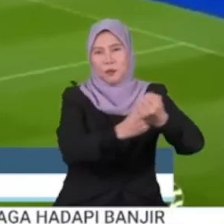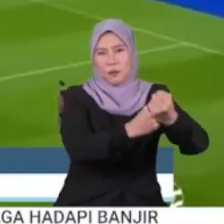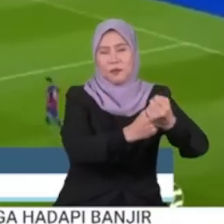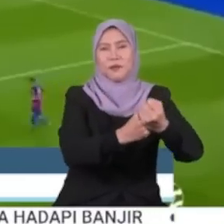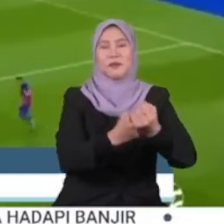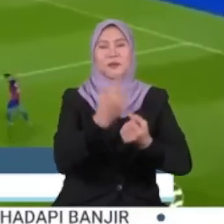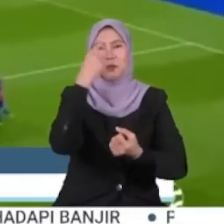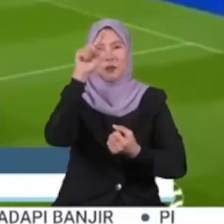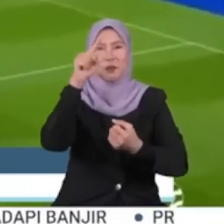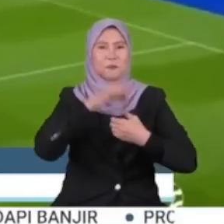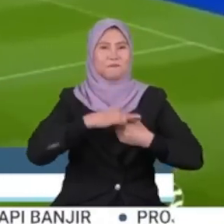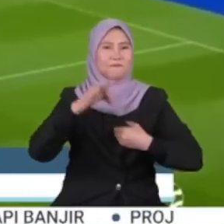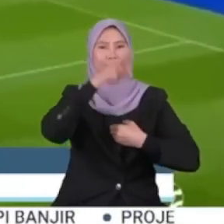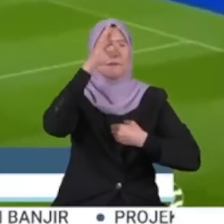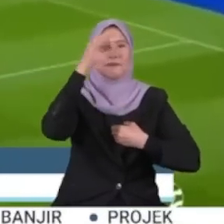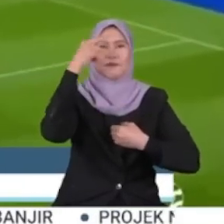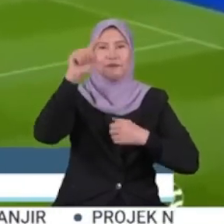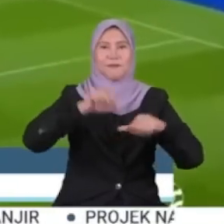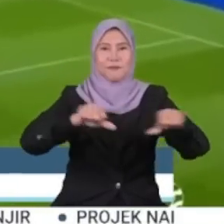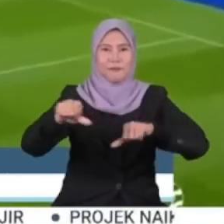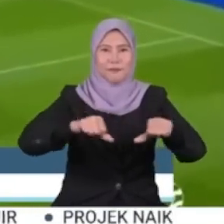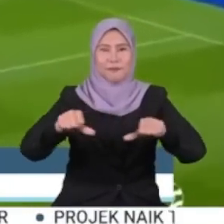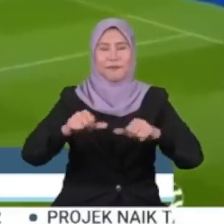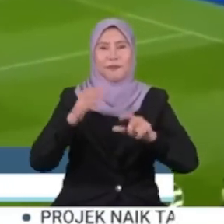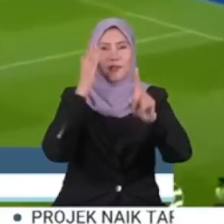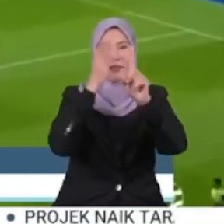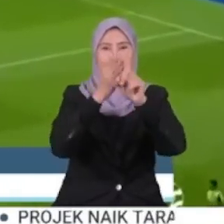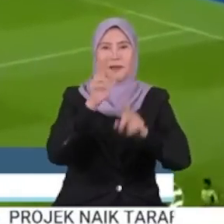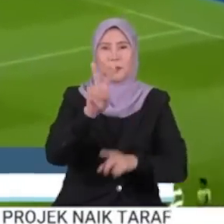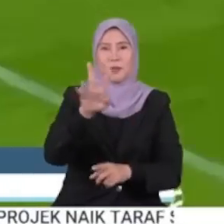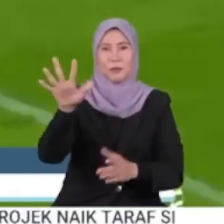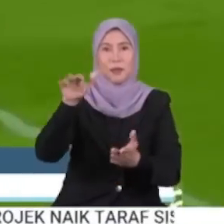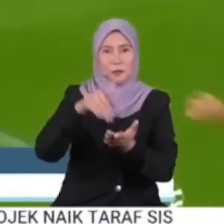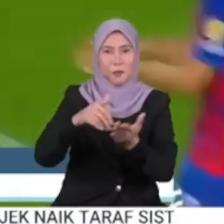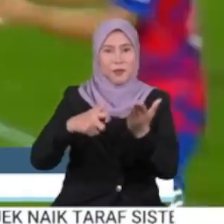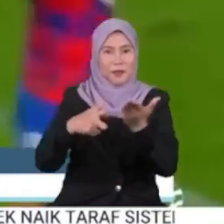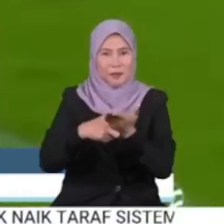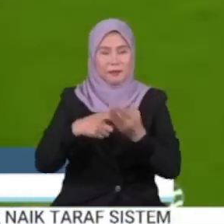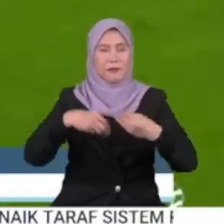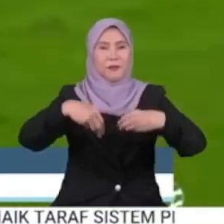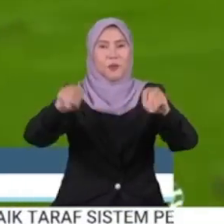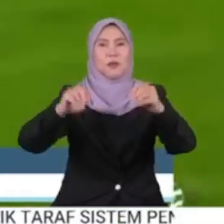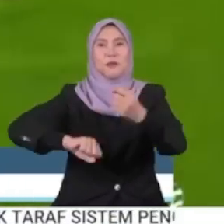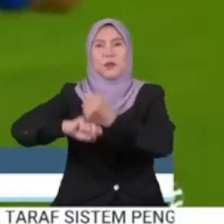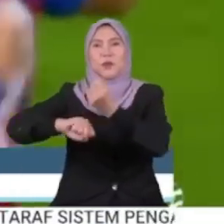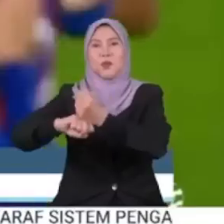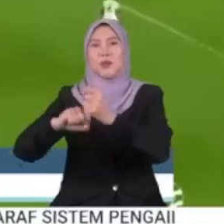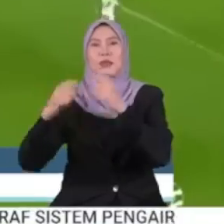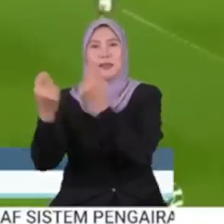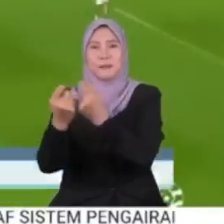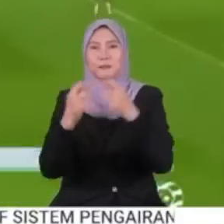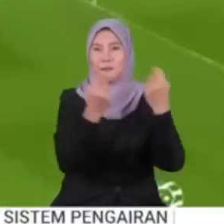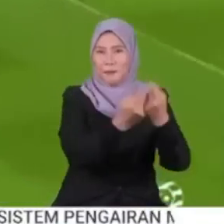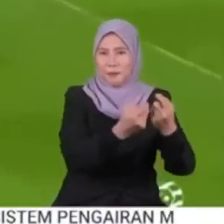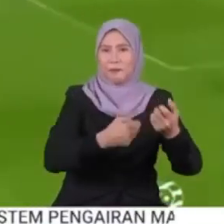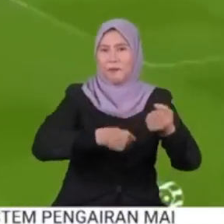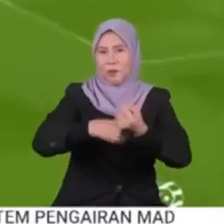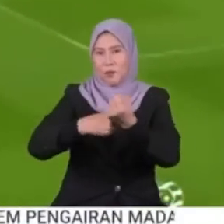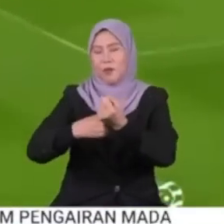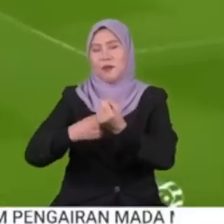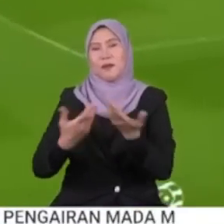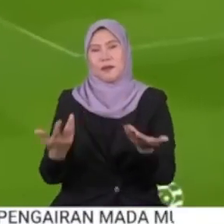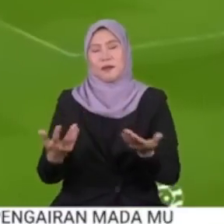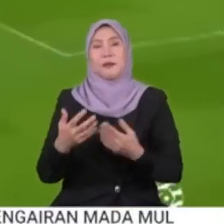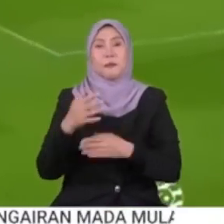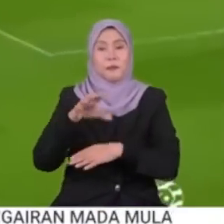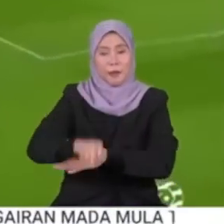bagi menyemarakkan lagi aksi tersebut. Beliau turut menyasarkan 25,000 tiket akan terjual kepada penyokong kedua-dua pasukan. Selepas perlawanan